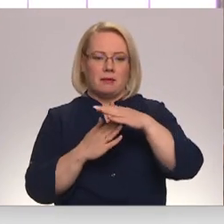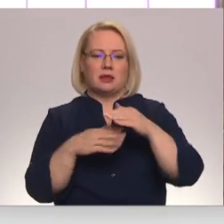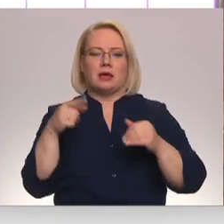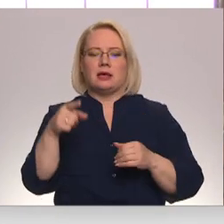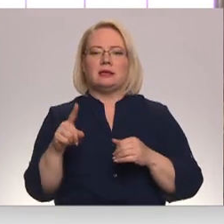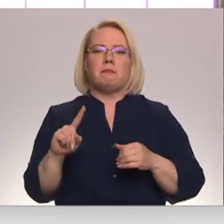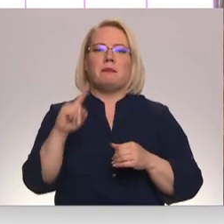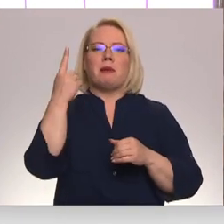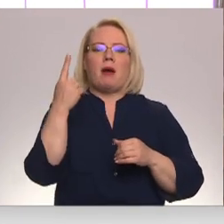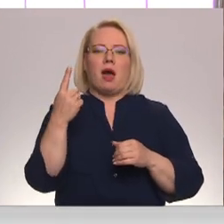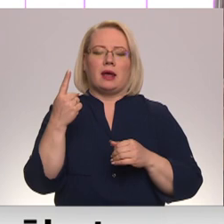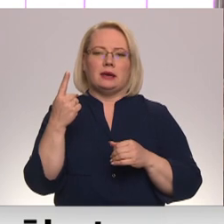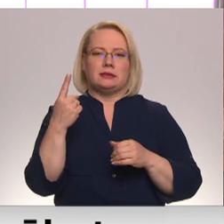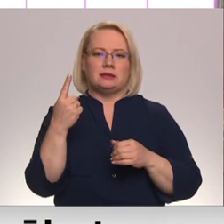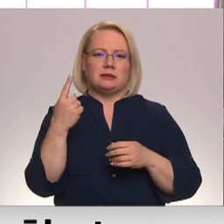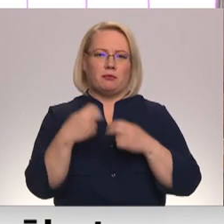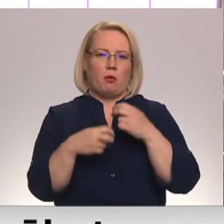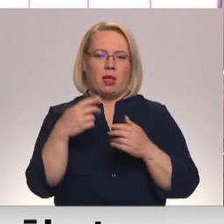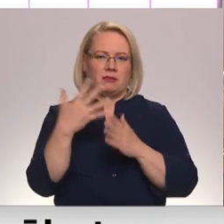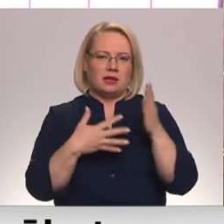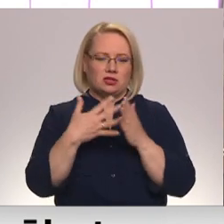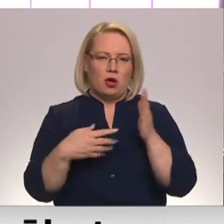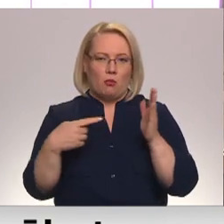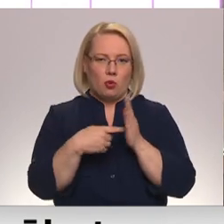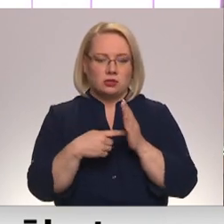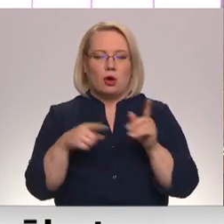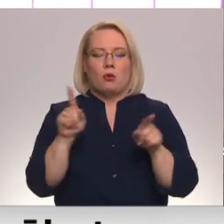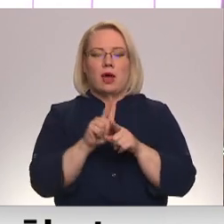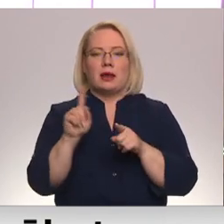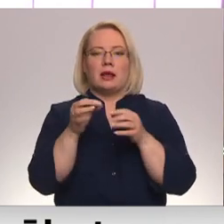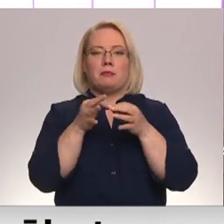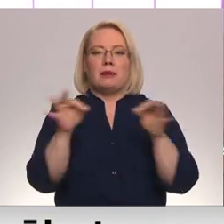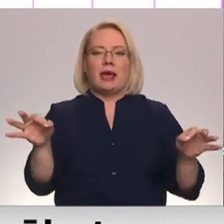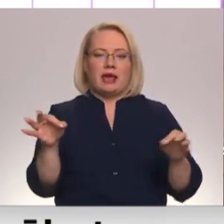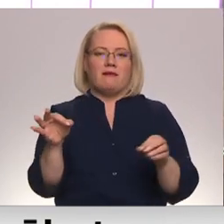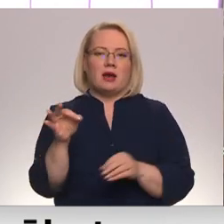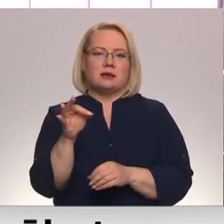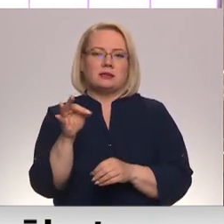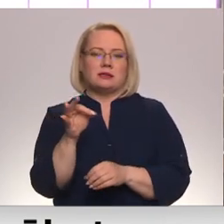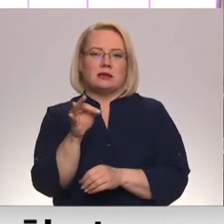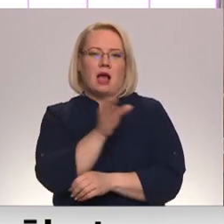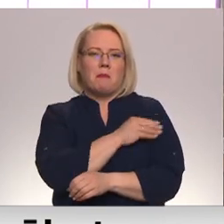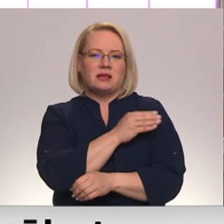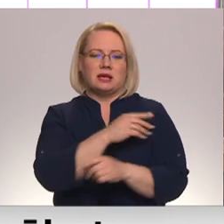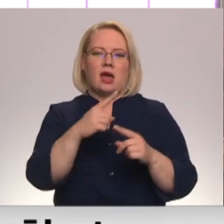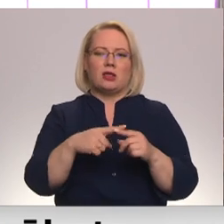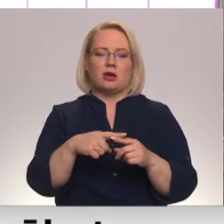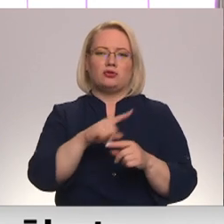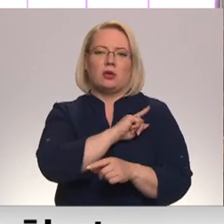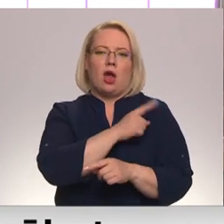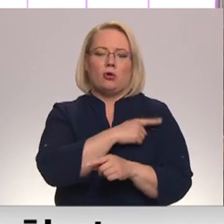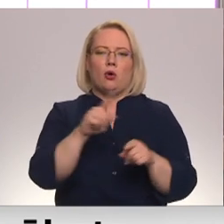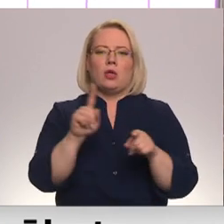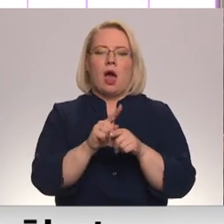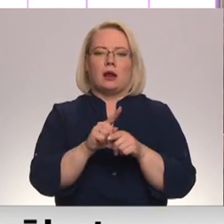izejas punkts. Un kā jūs minēju, ir brīvas kapacitātes, jeb jaudas un bruto